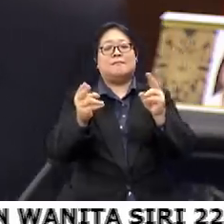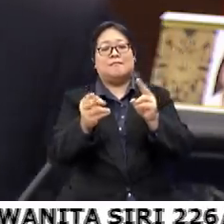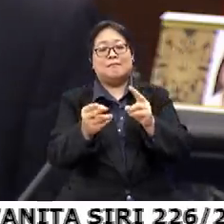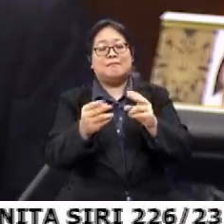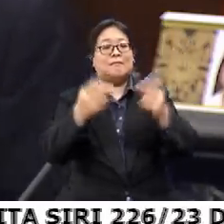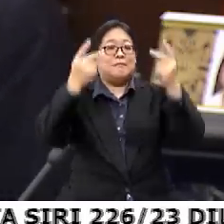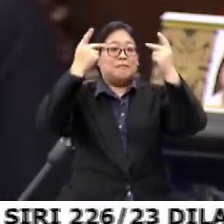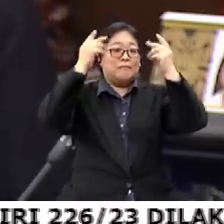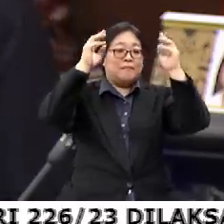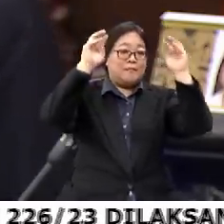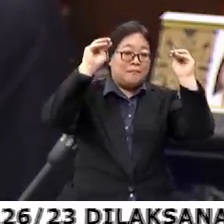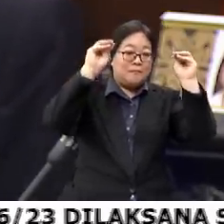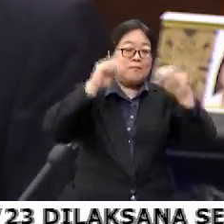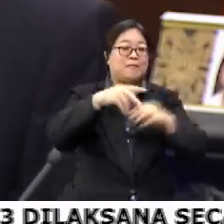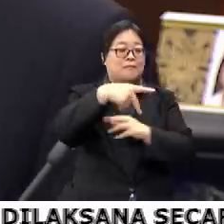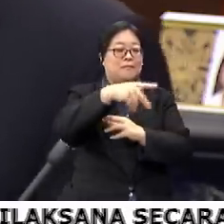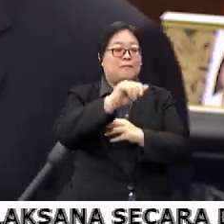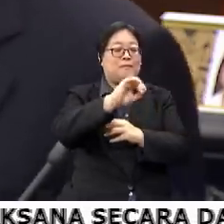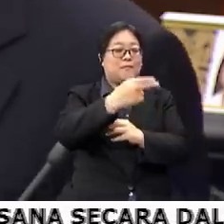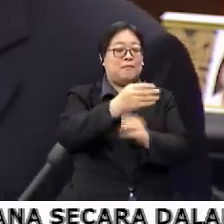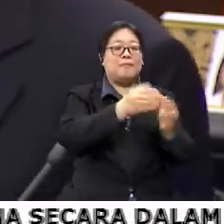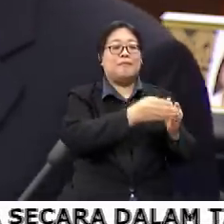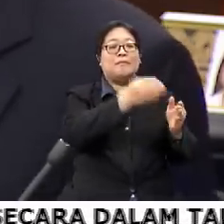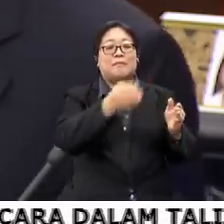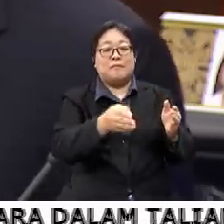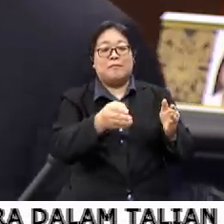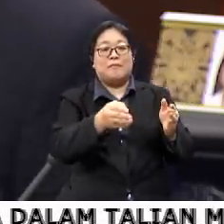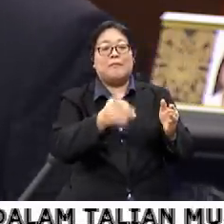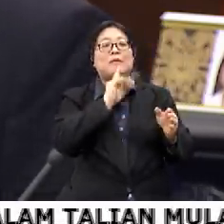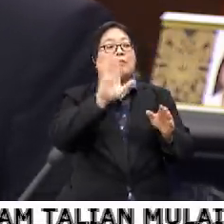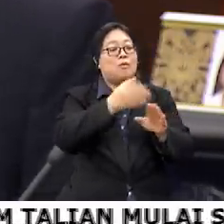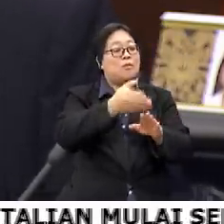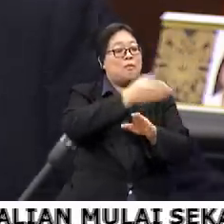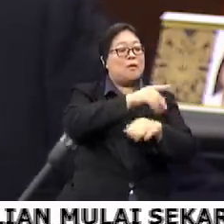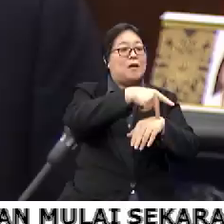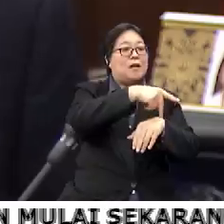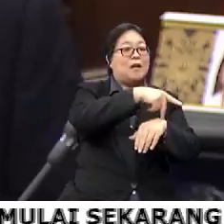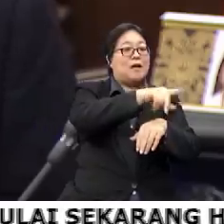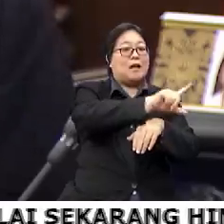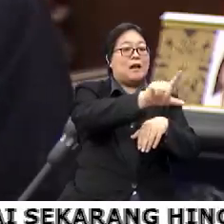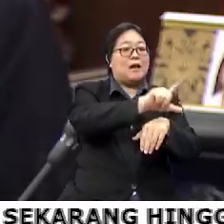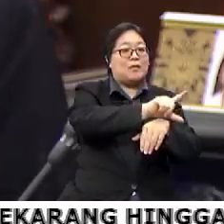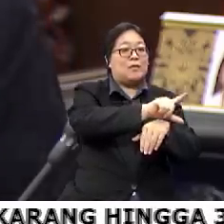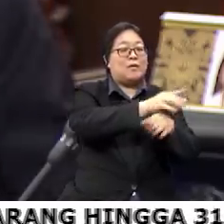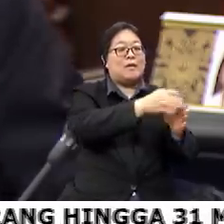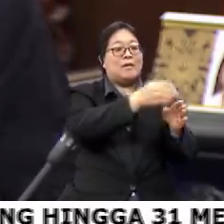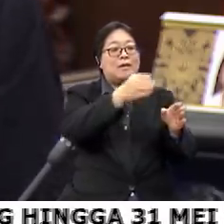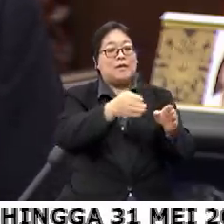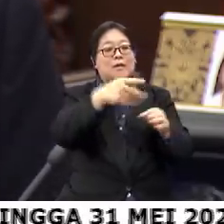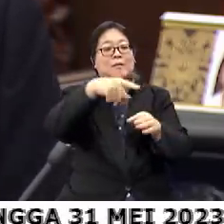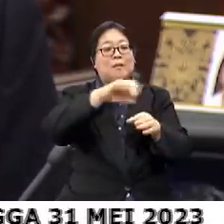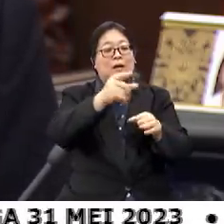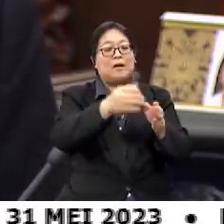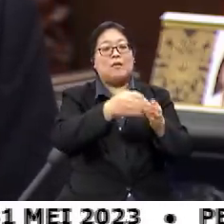Perdana Menteri daripada PAGO, selepas itu daripada Langkawi sebelum itu. Lepas itu daripada PAGO beralih